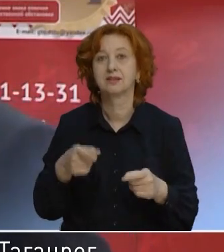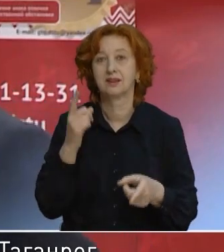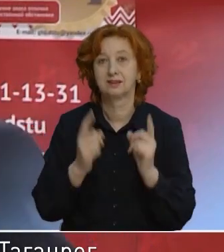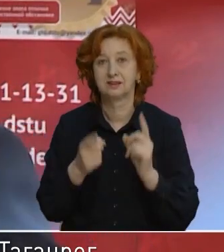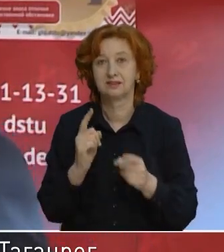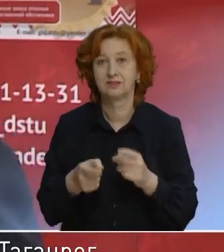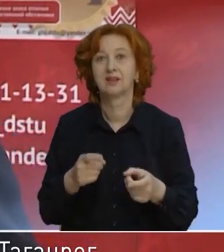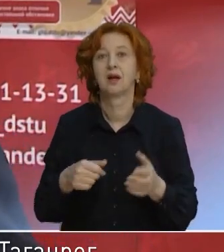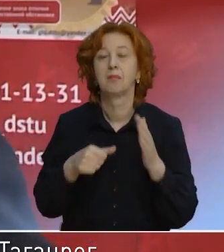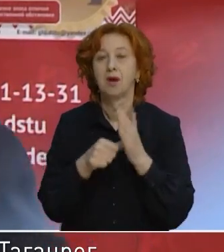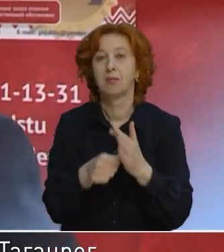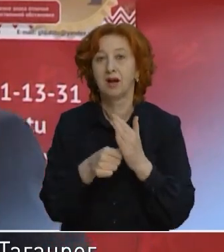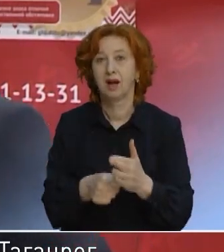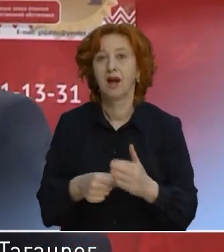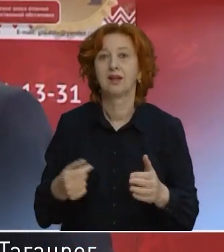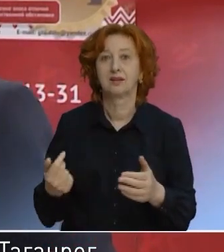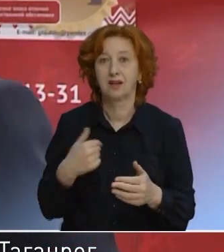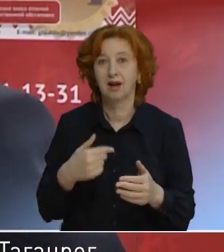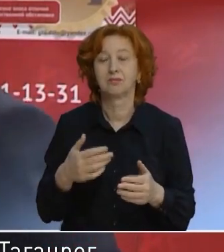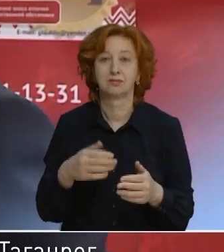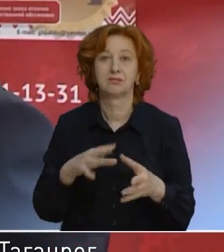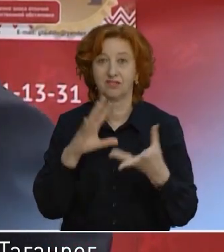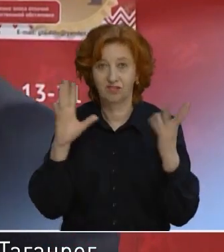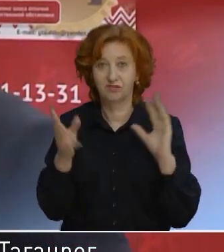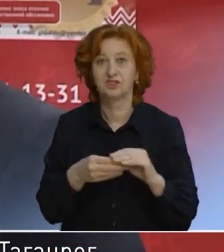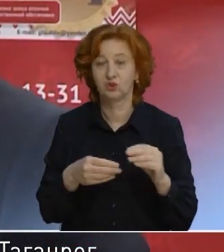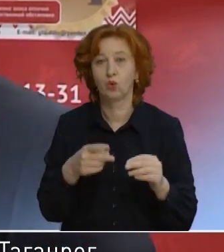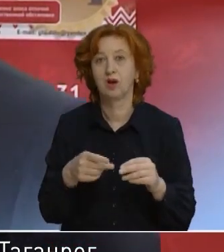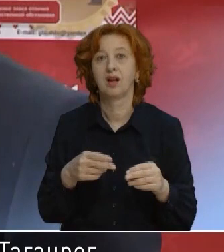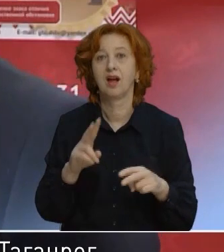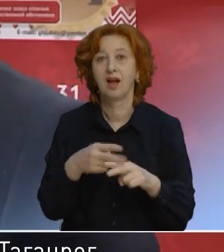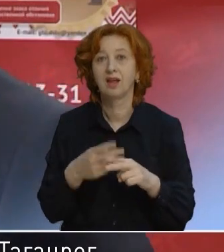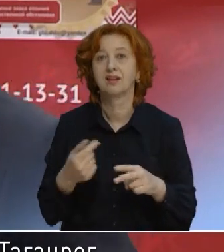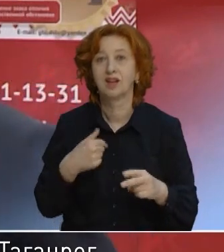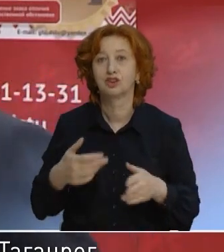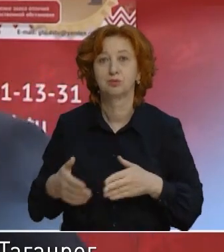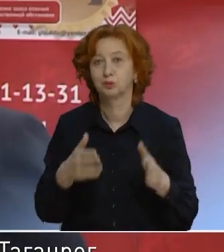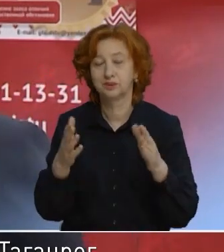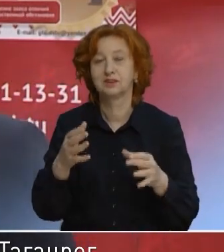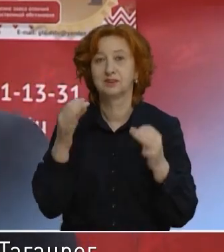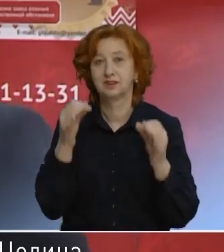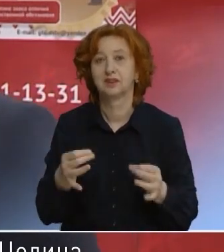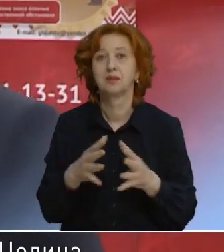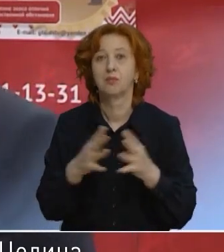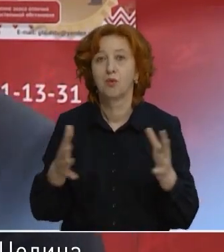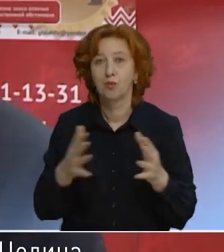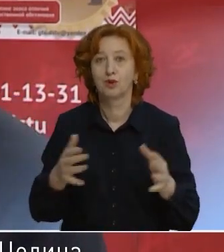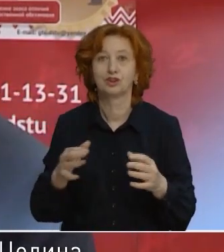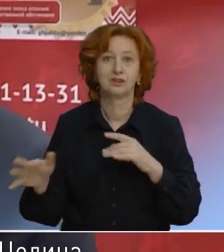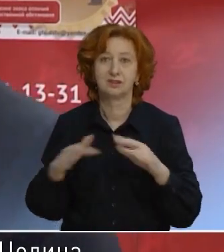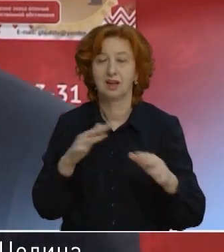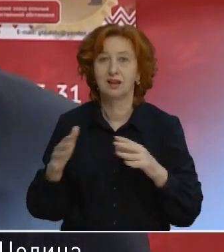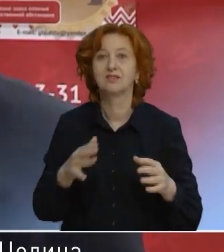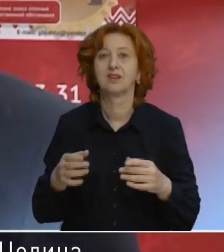впоследствии это помогает в коллективной работе. И, конечно же, это наше здоровье, это действительно важно. И чем больше будет таких мероприятий,